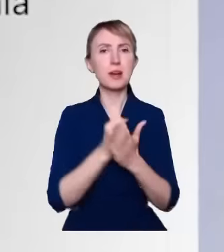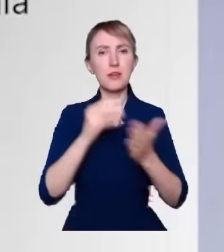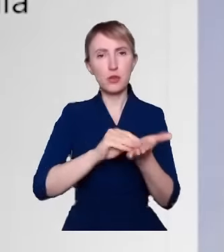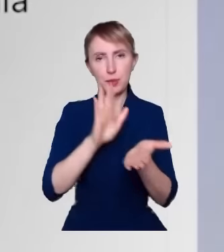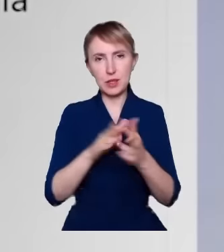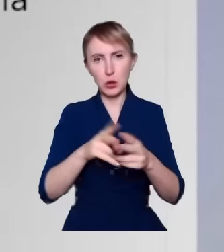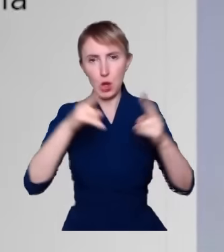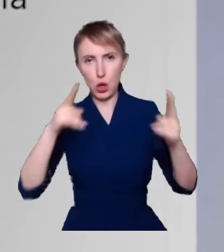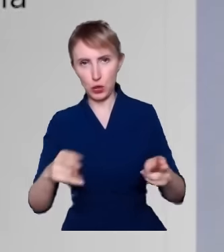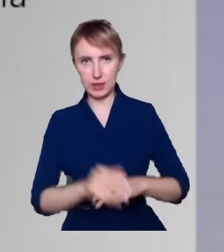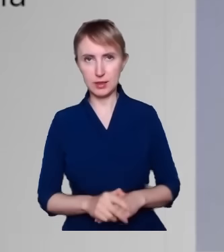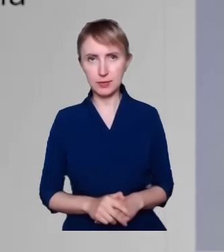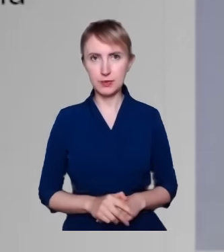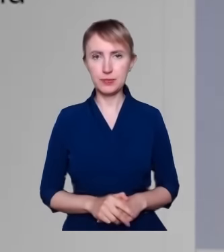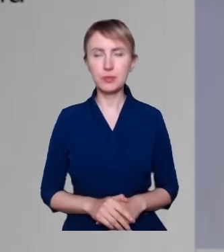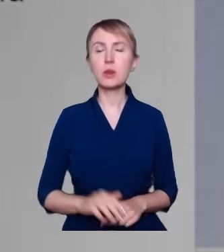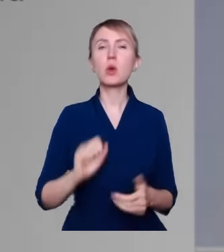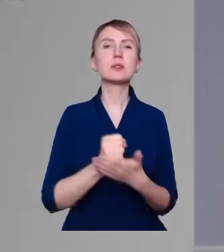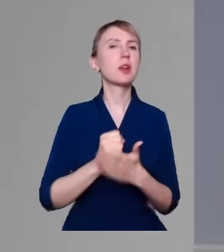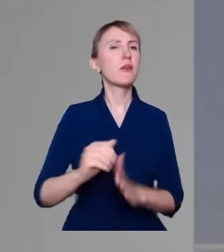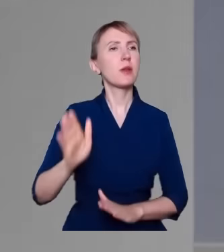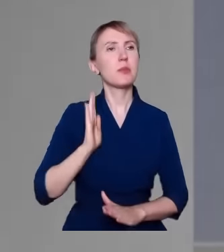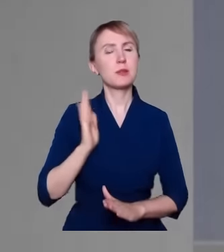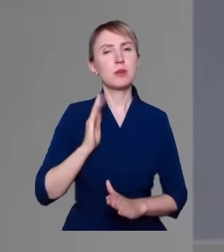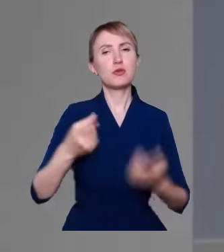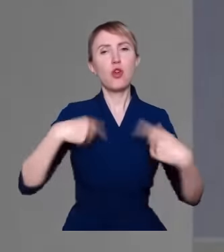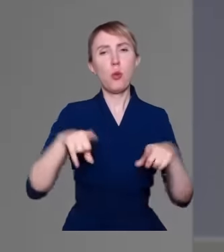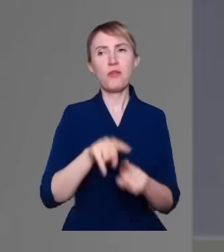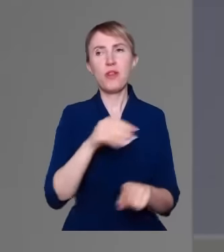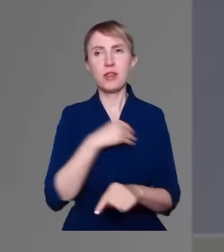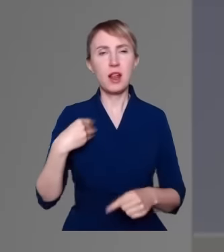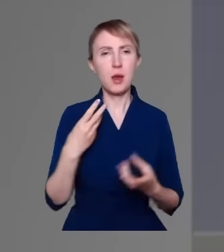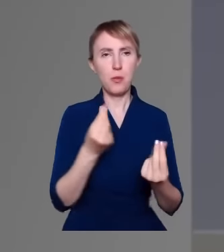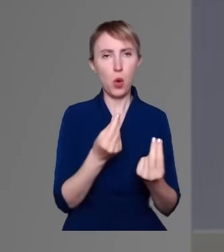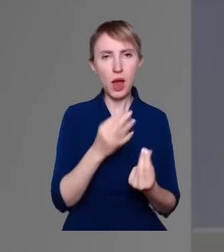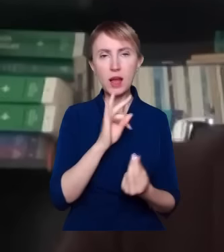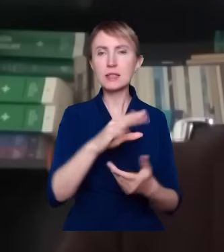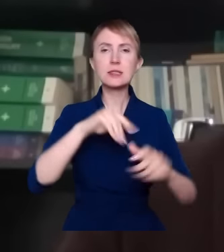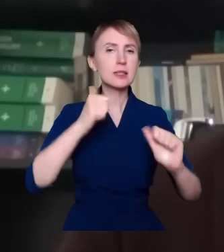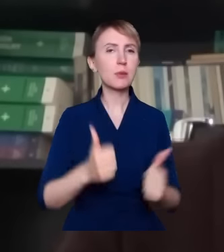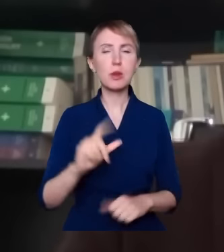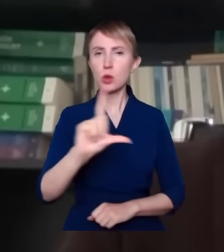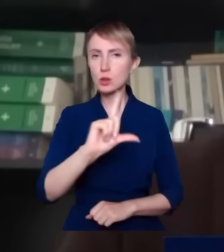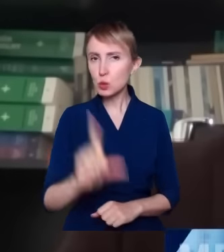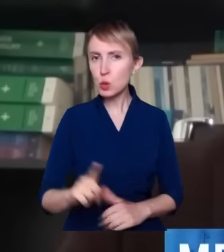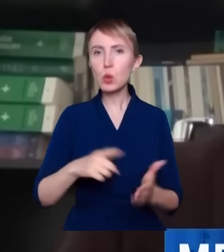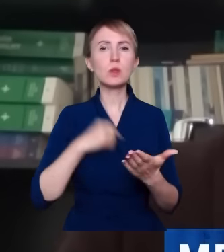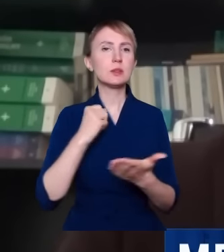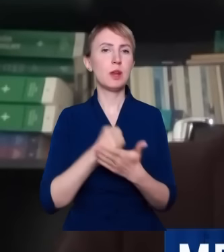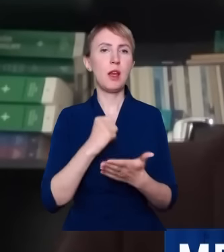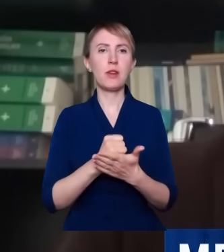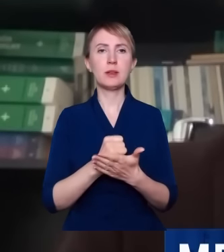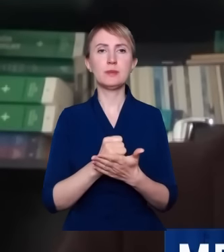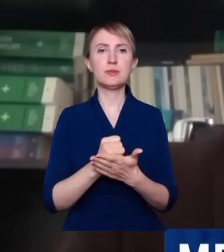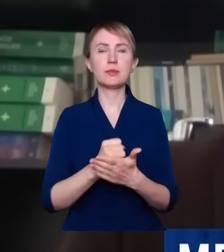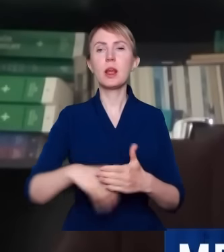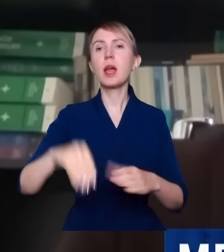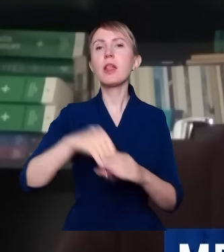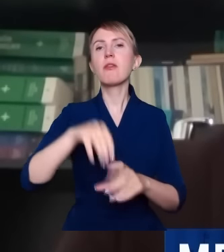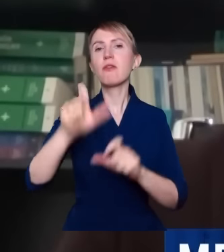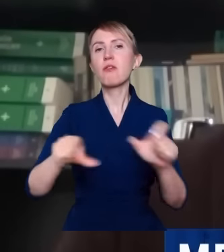kwestia bezpieczeństwa portfeli Polaków, stabilności złotówki. To jest kwestia inwestorów, którzy po prostu